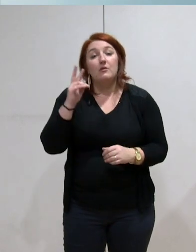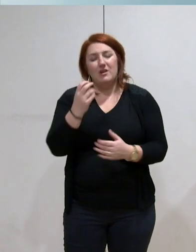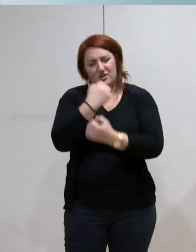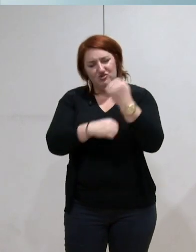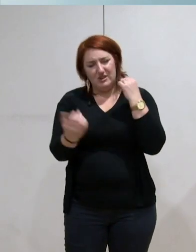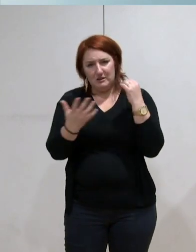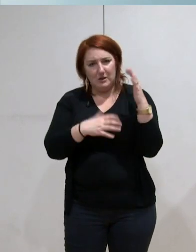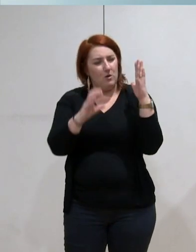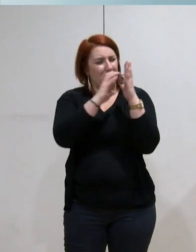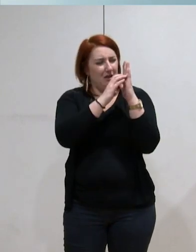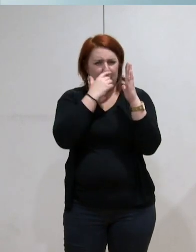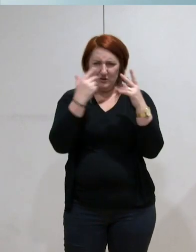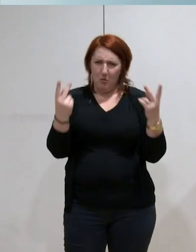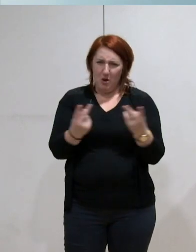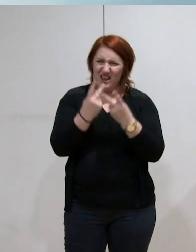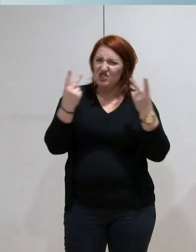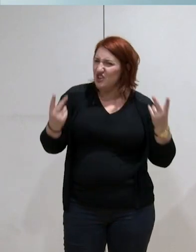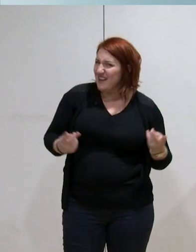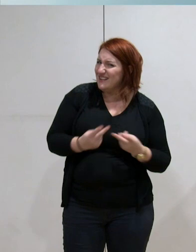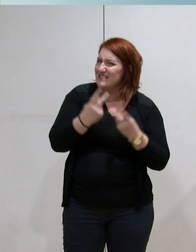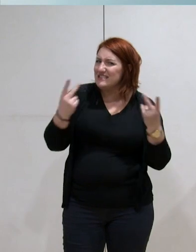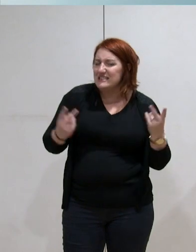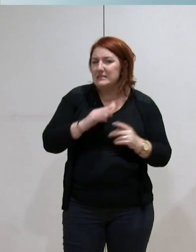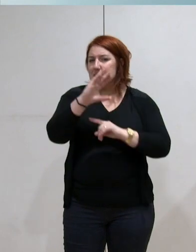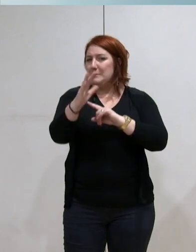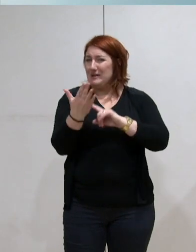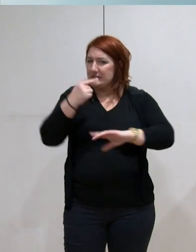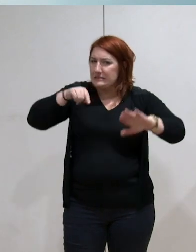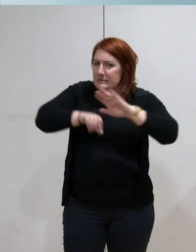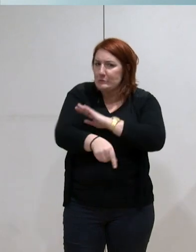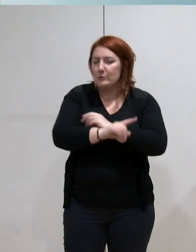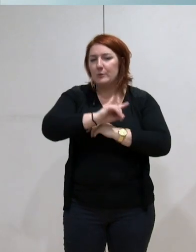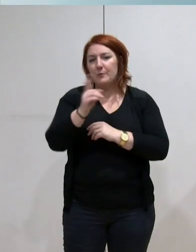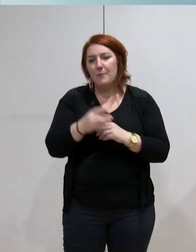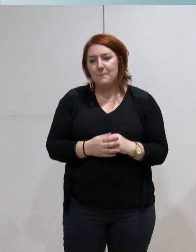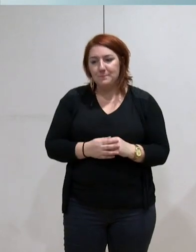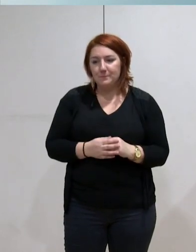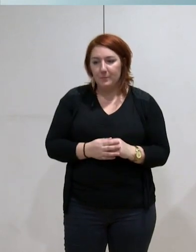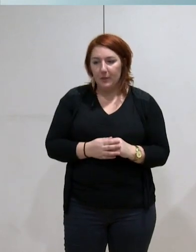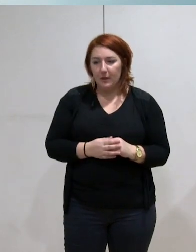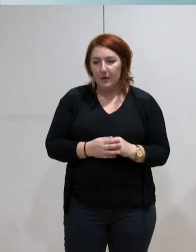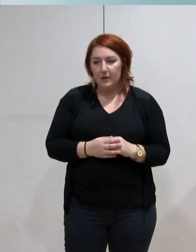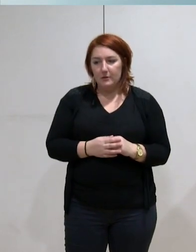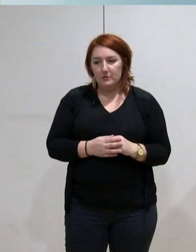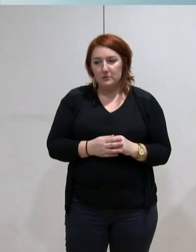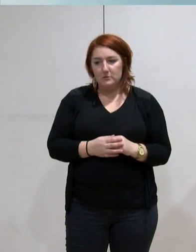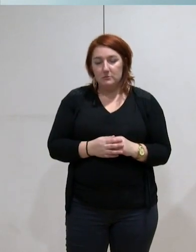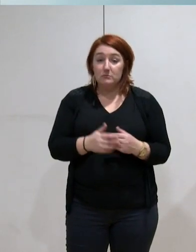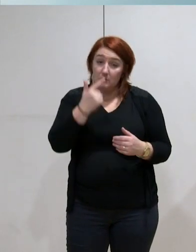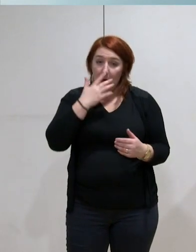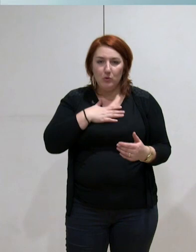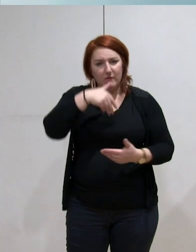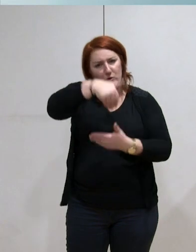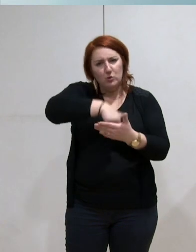est très légère dans sa présentation et que elle mériterait pour le moins un calendrier